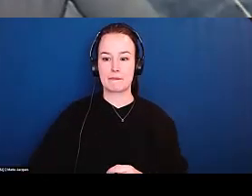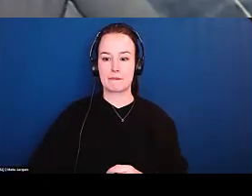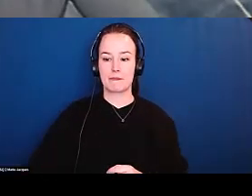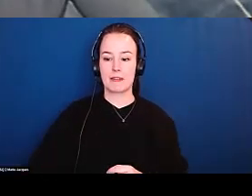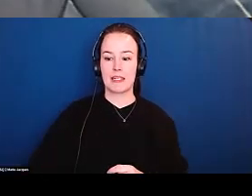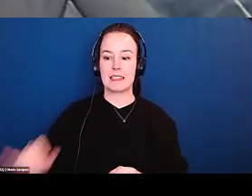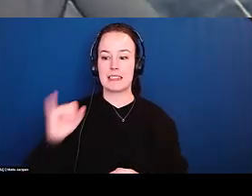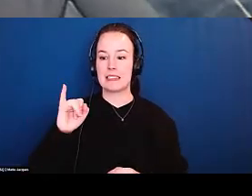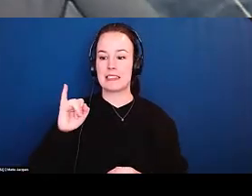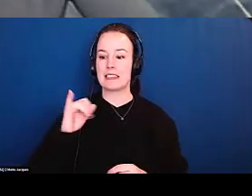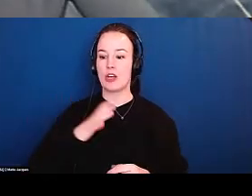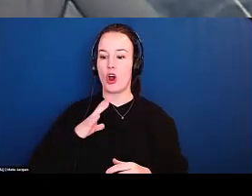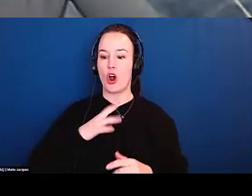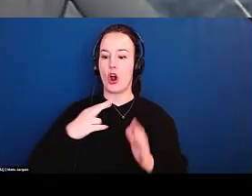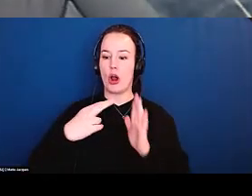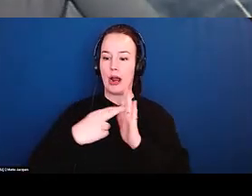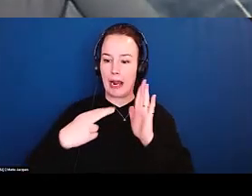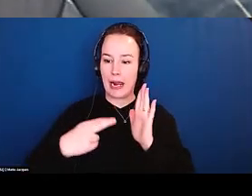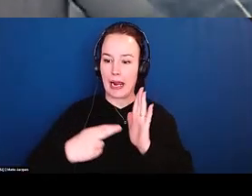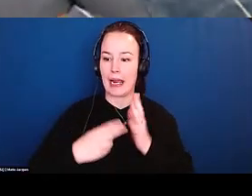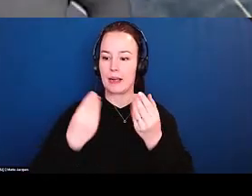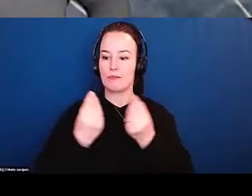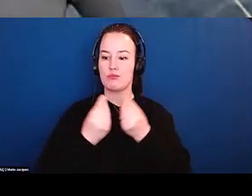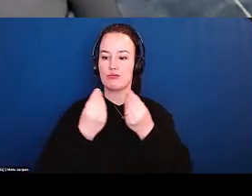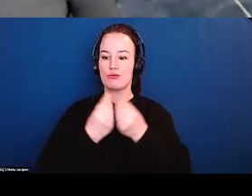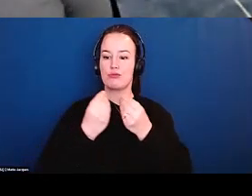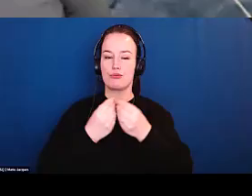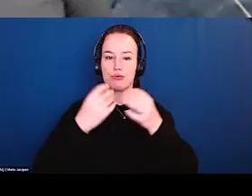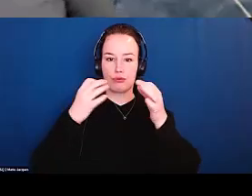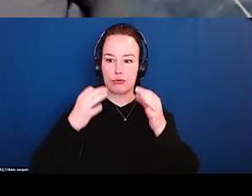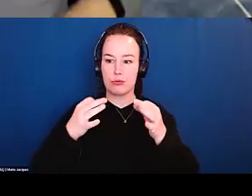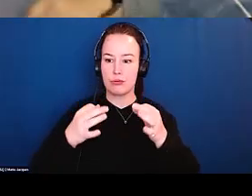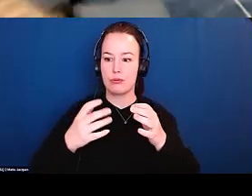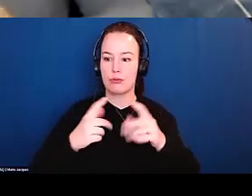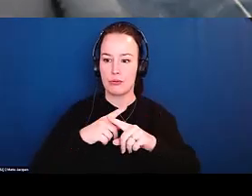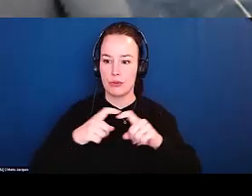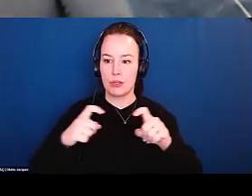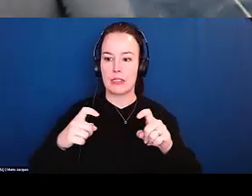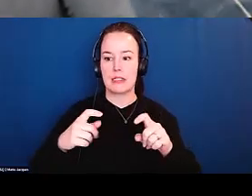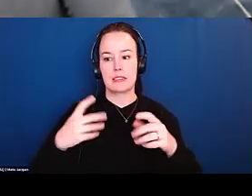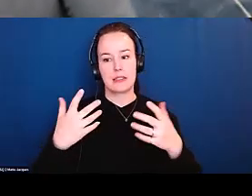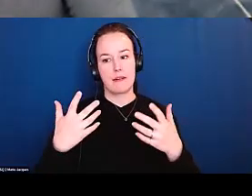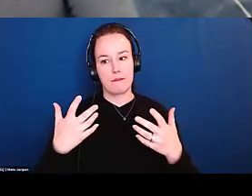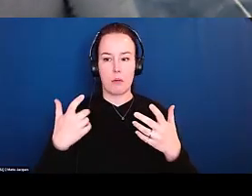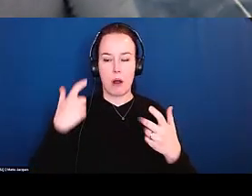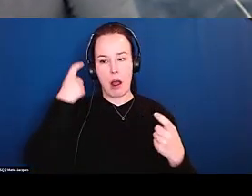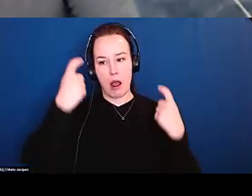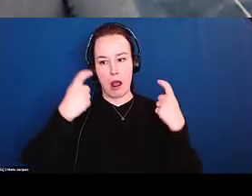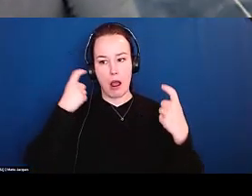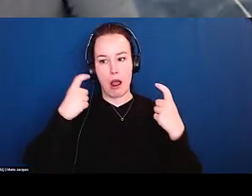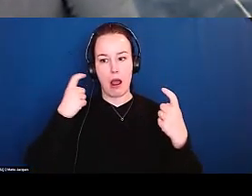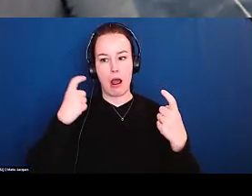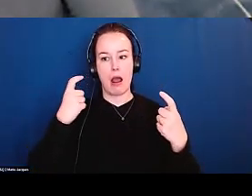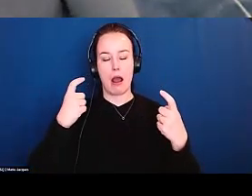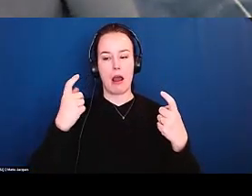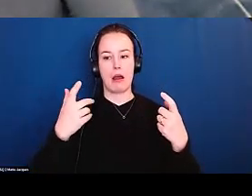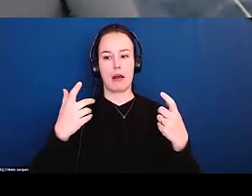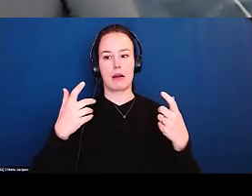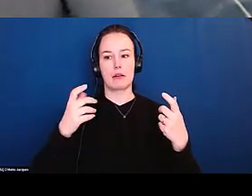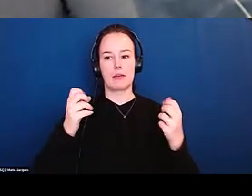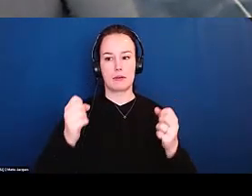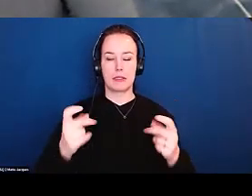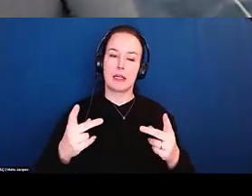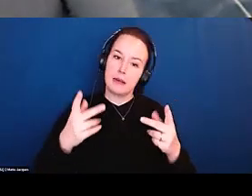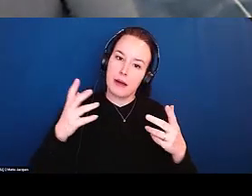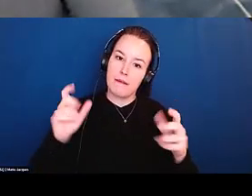vient d'une structure qui a beaucoup de règles, beaucoup d'attentes, c'est très difficile de sortir de cela et de se dire, oh, je vais faire les choses